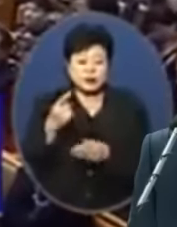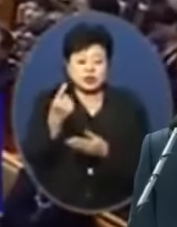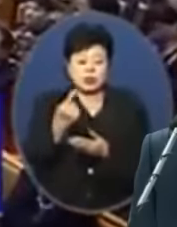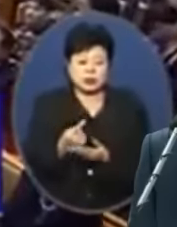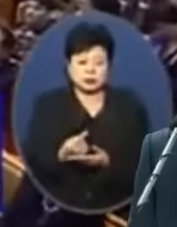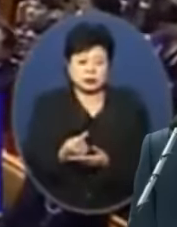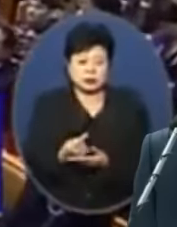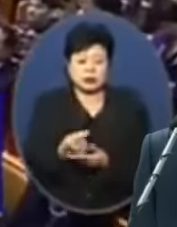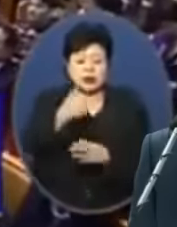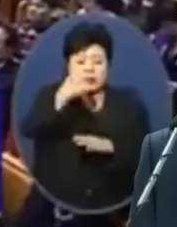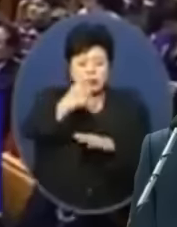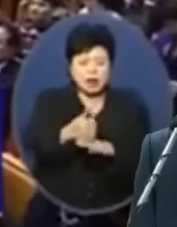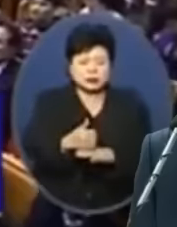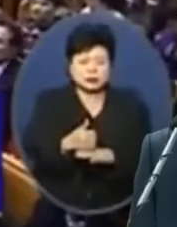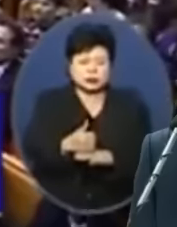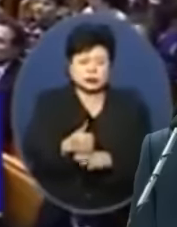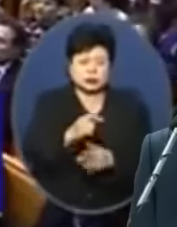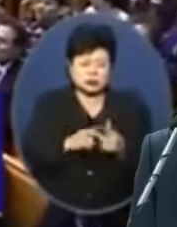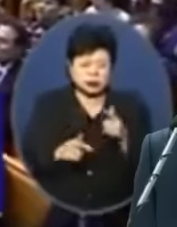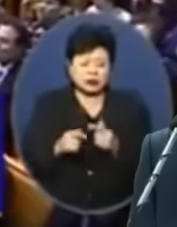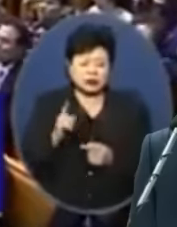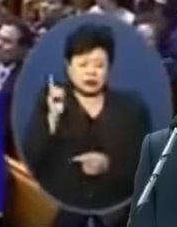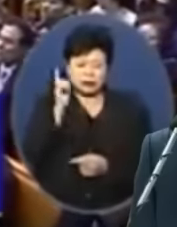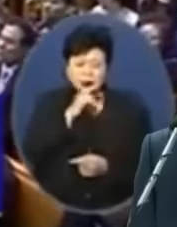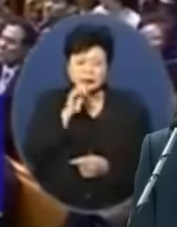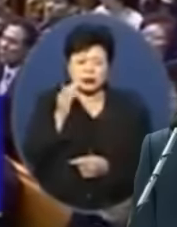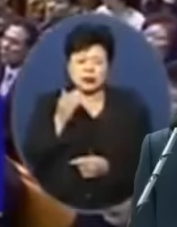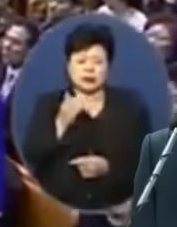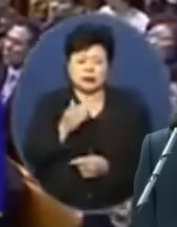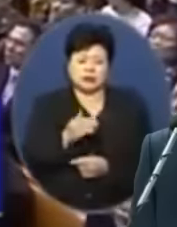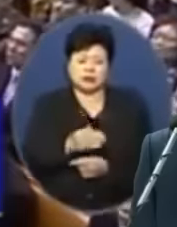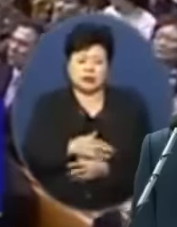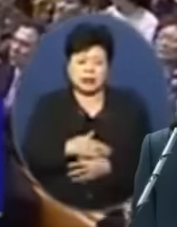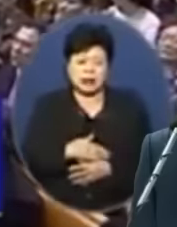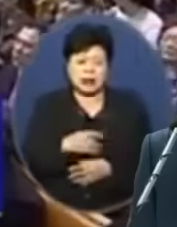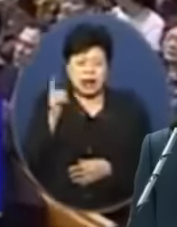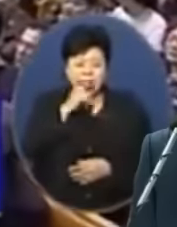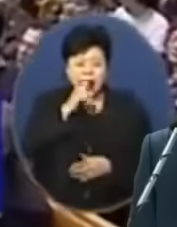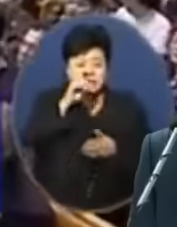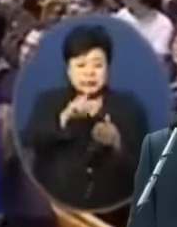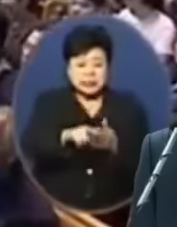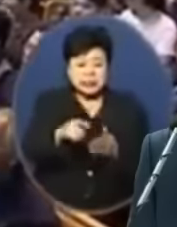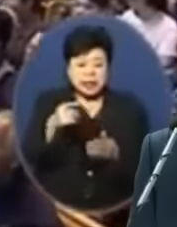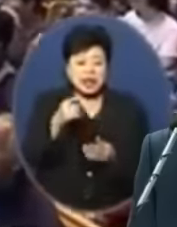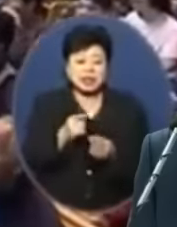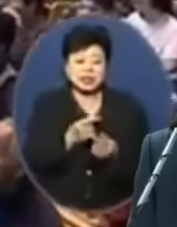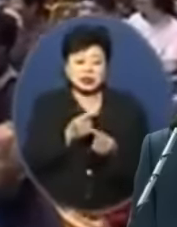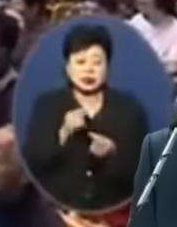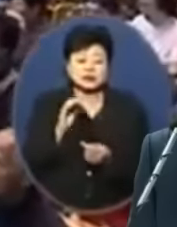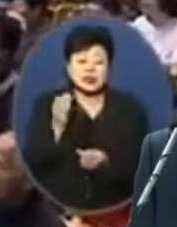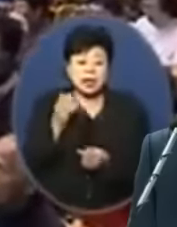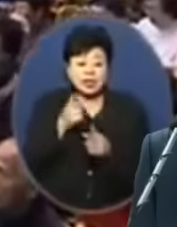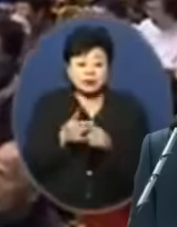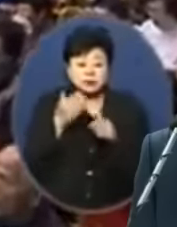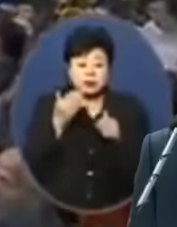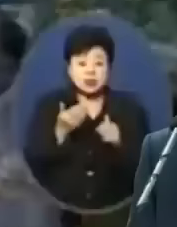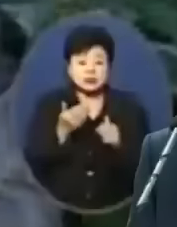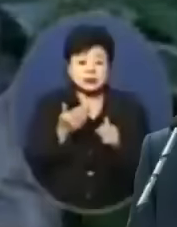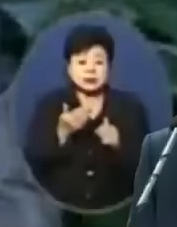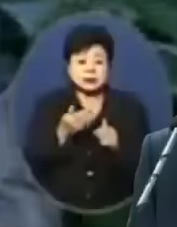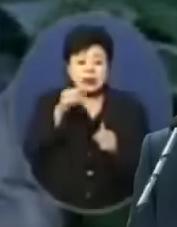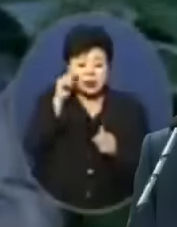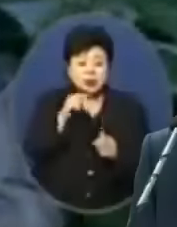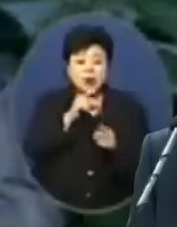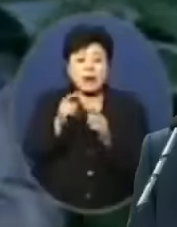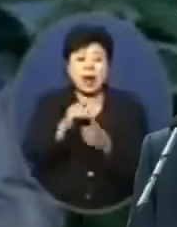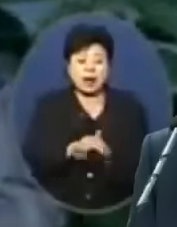형편이 이전보다 더욱 심하게 되느니라. 이 악한 세대가 또 이렇게 되리라. 우리 예수님께서 경고하신 것이